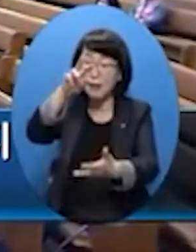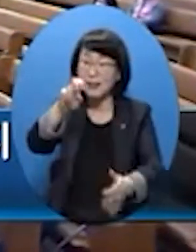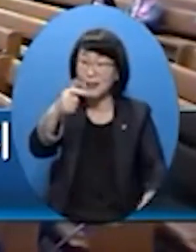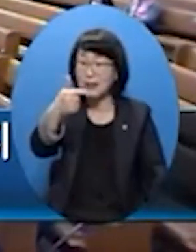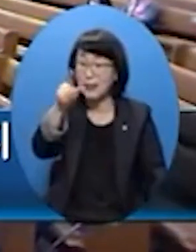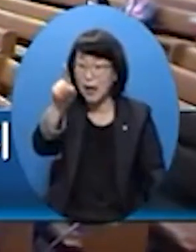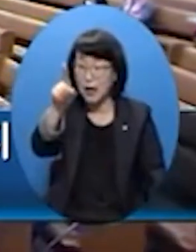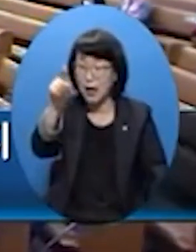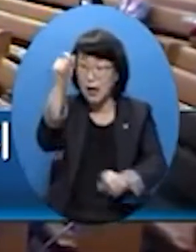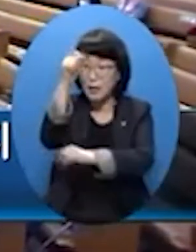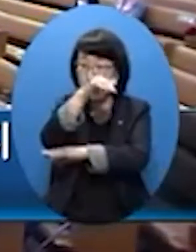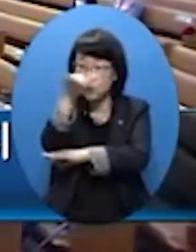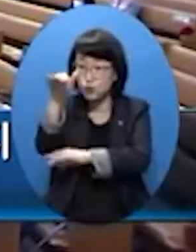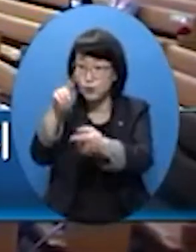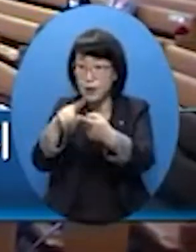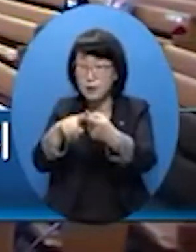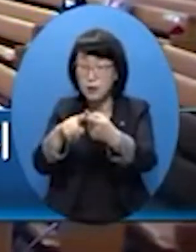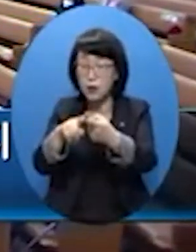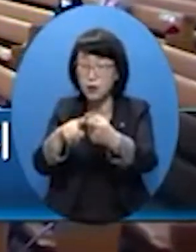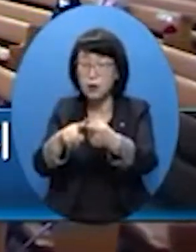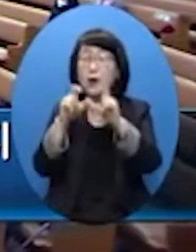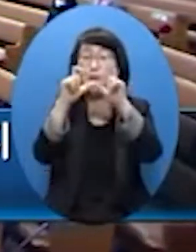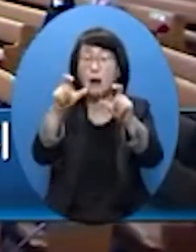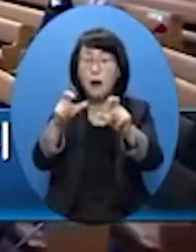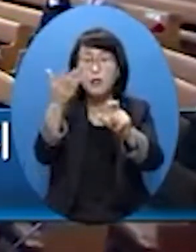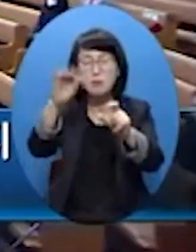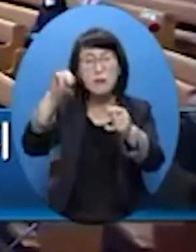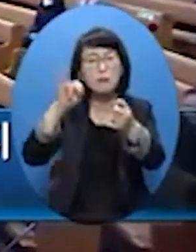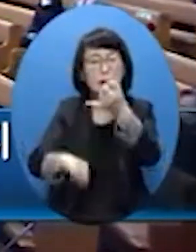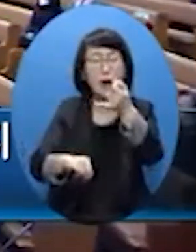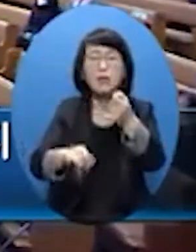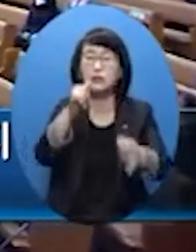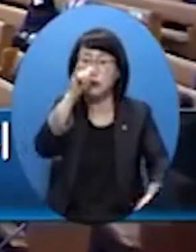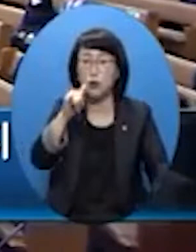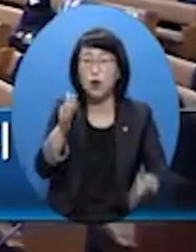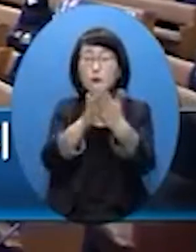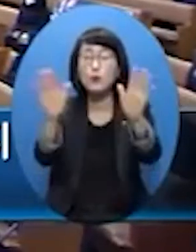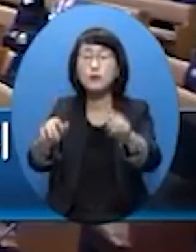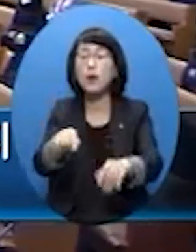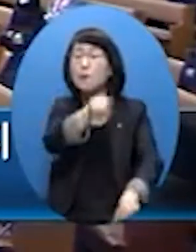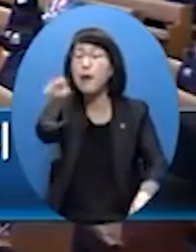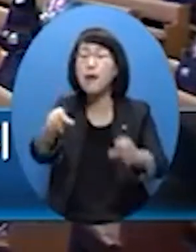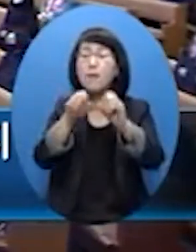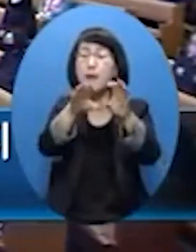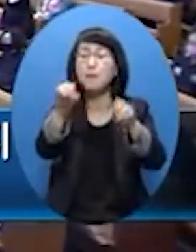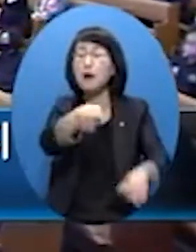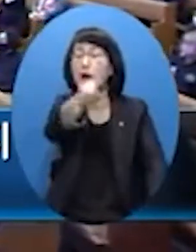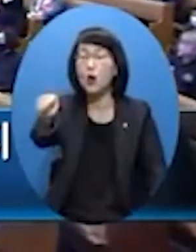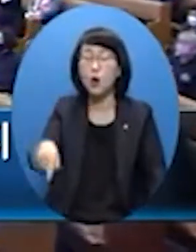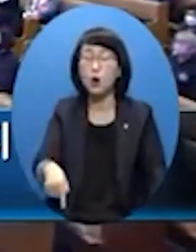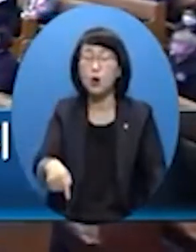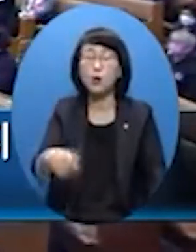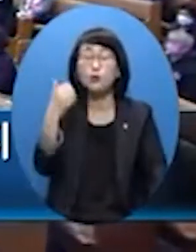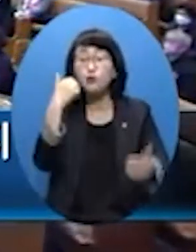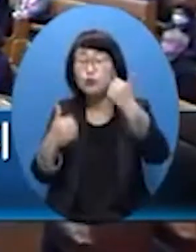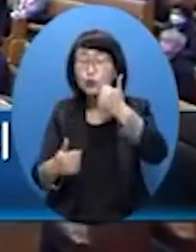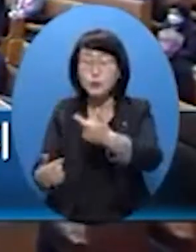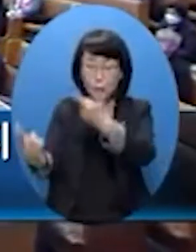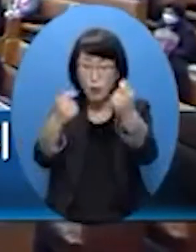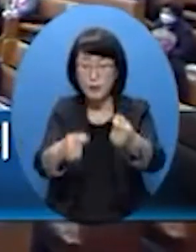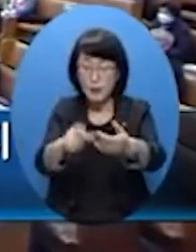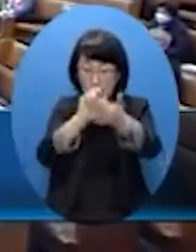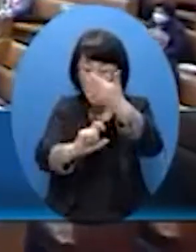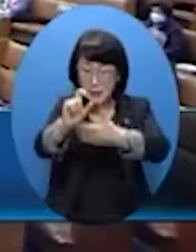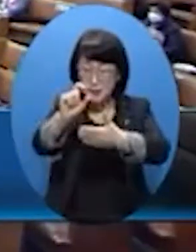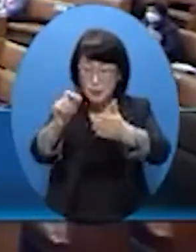그 길을 지키지 않은 사람들이 저들의 생겨났습니다 모세가 그들에게 이르기를 아무든지 아침에 아침까지 것을 남겨 두지